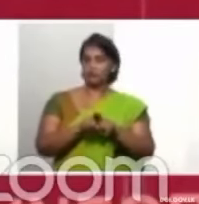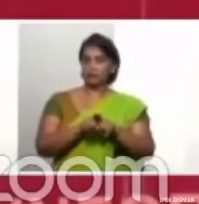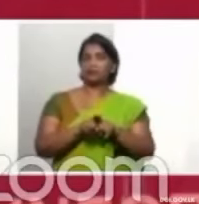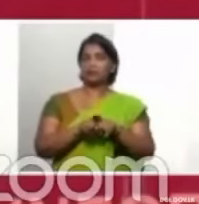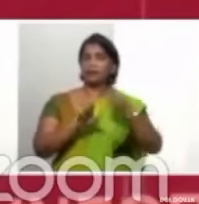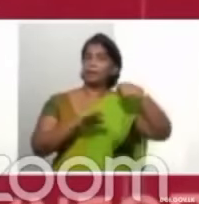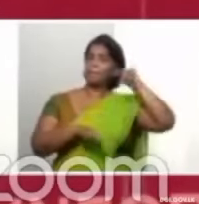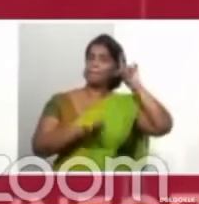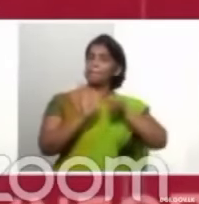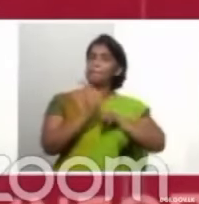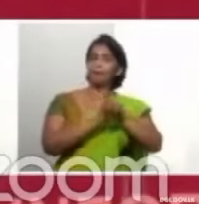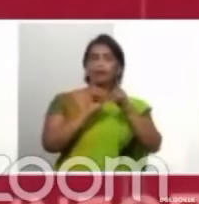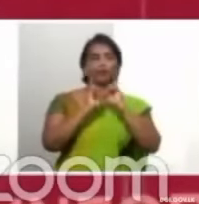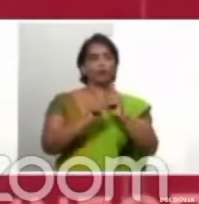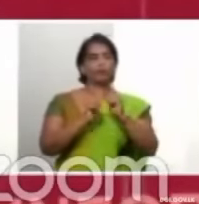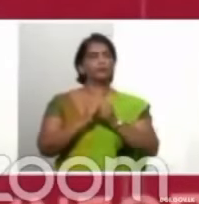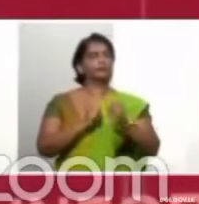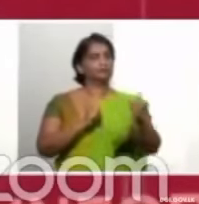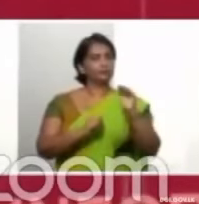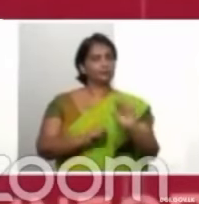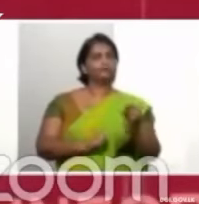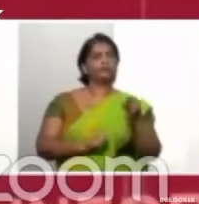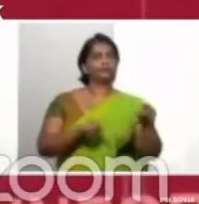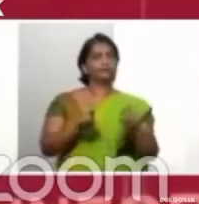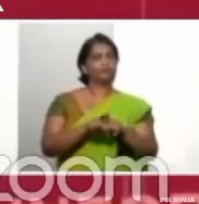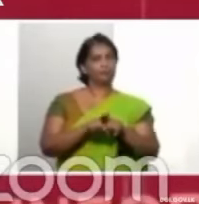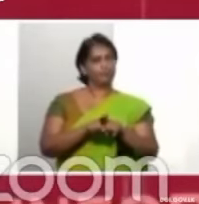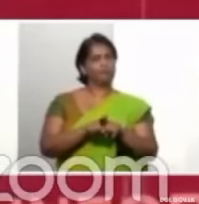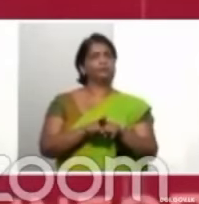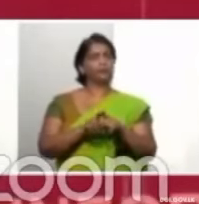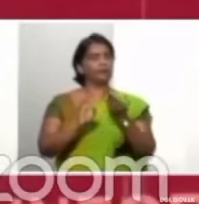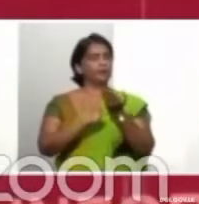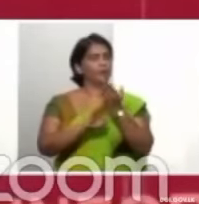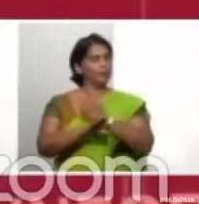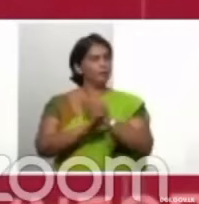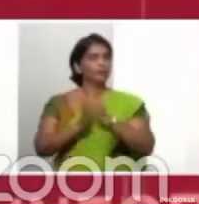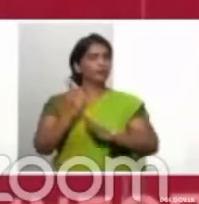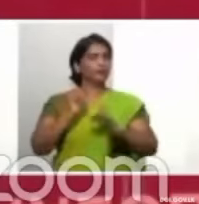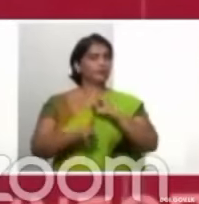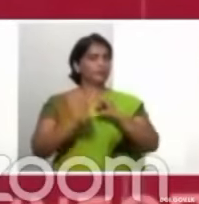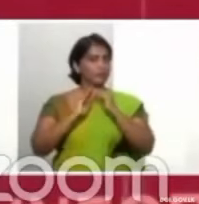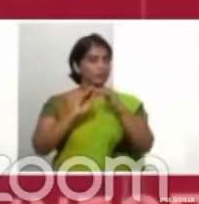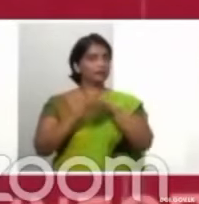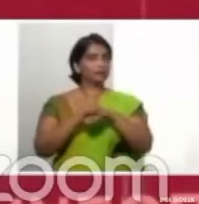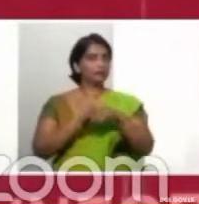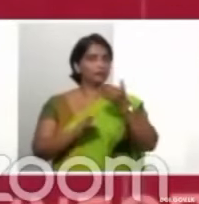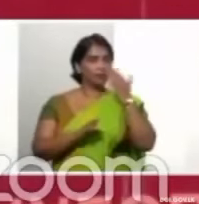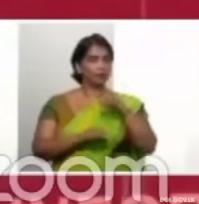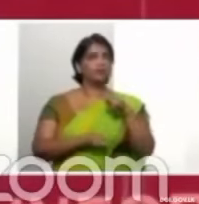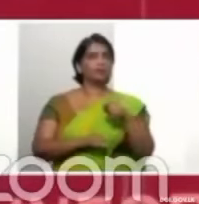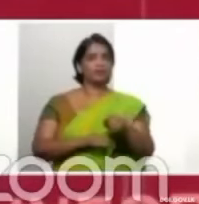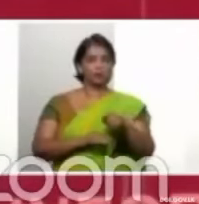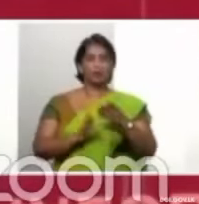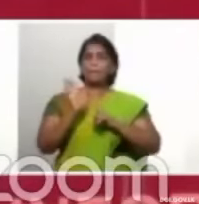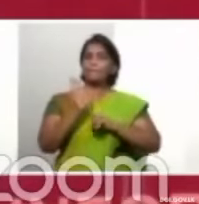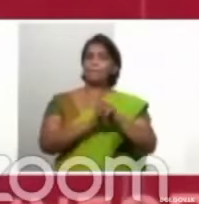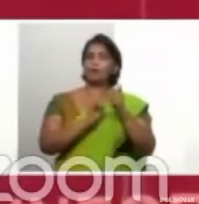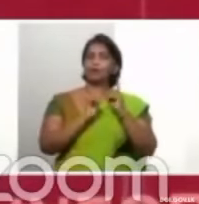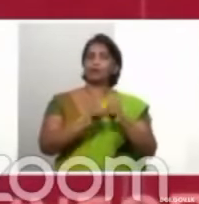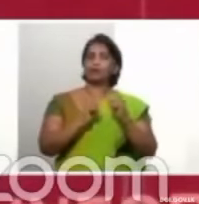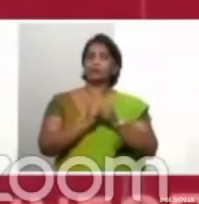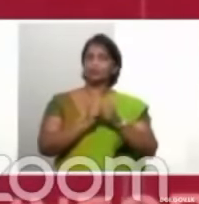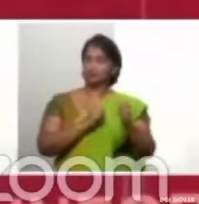අමතරව පරණ ක්‍රමයට යලි යන්න කියන එක. ඒ අනුව පහුගිය අමාත්‍යාංශයට හැකියාව තිබුණා පරණ